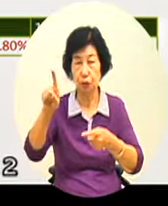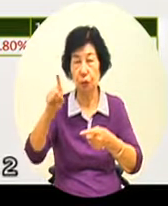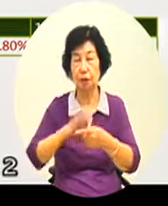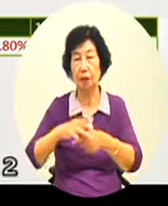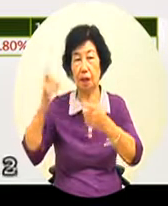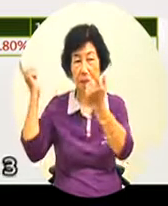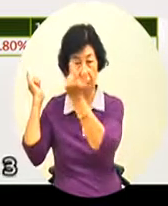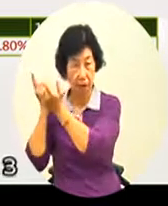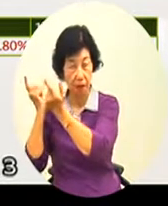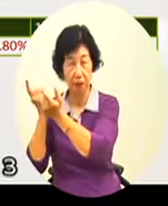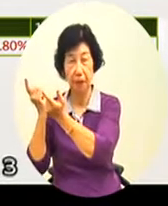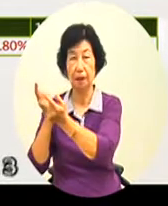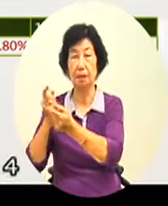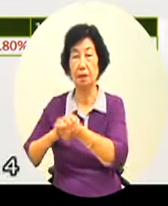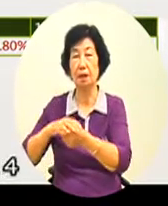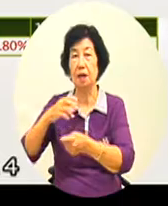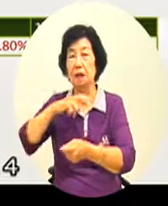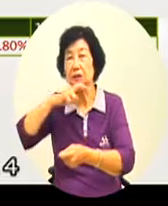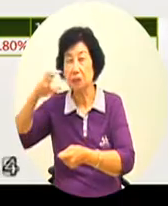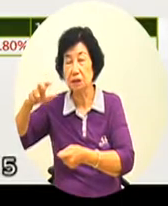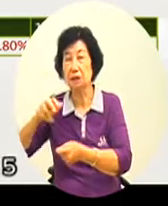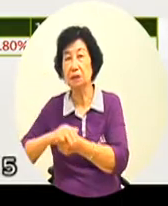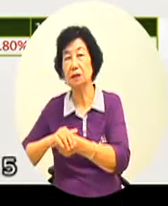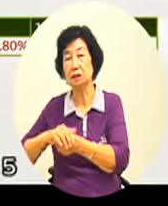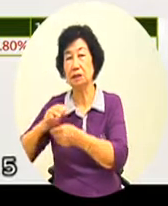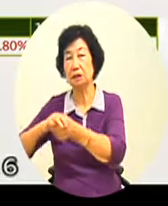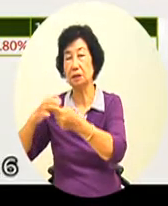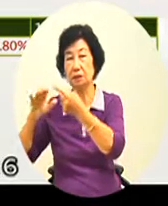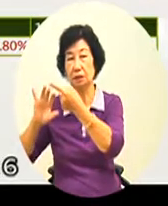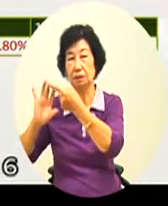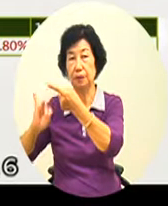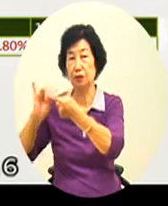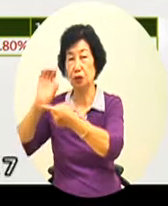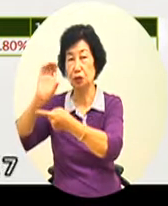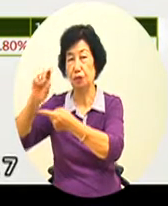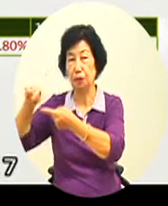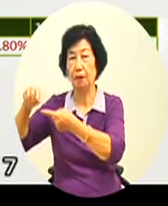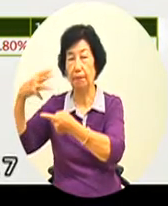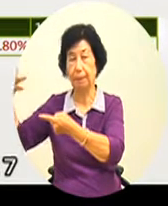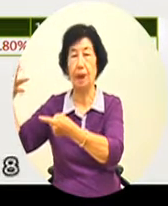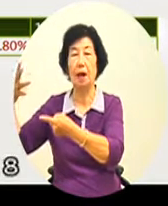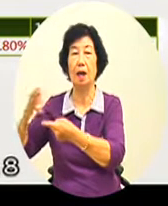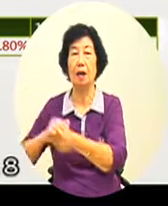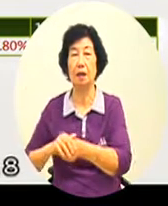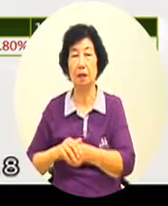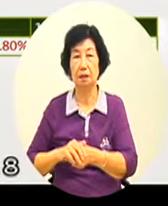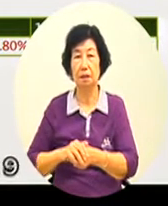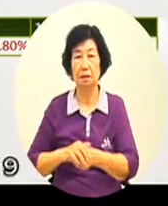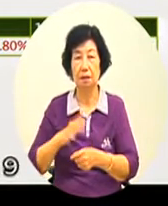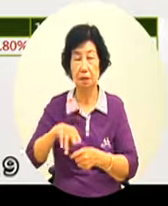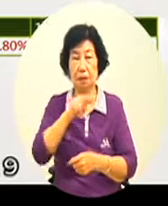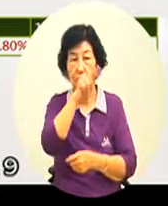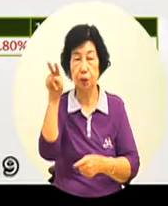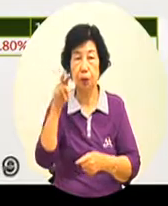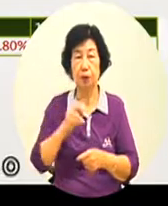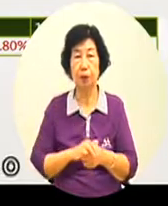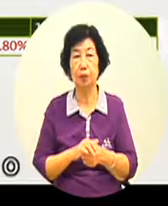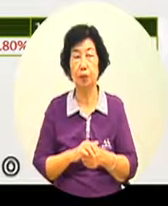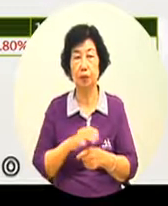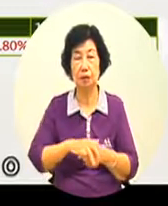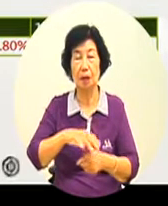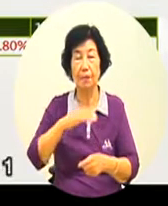75、70岁以上的，占的比例就有9.8%，更 更重要看的就是我们百岁